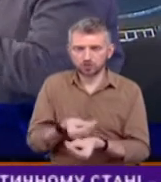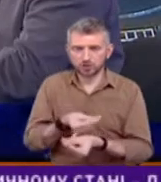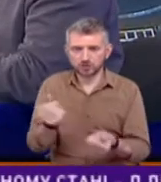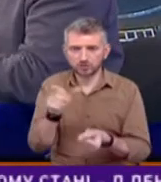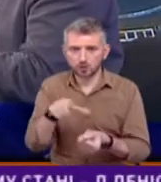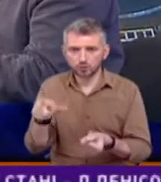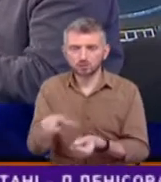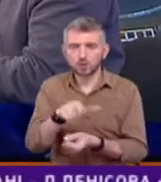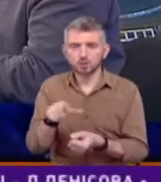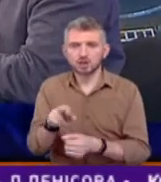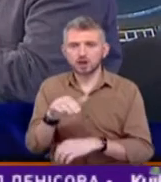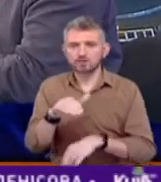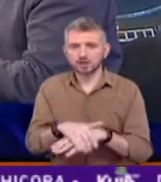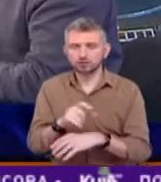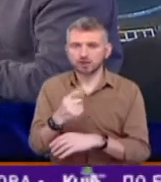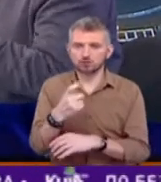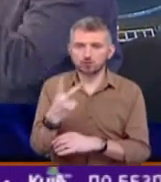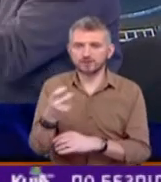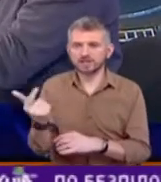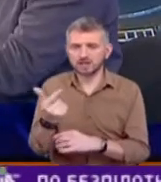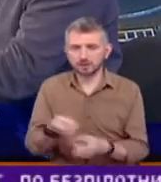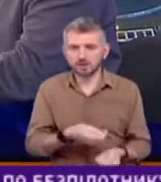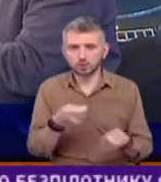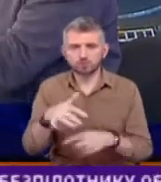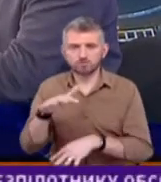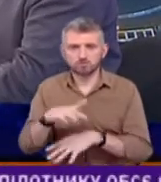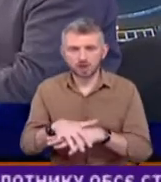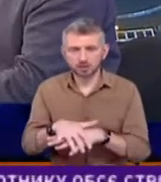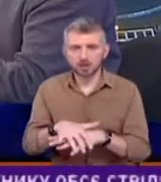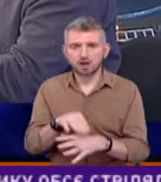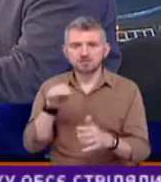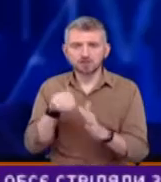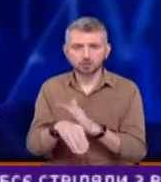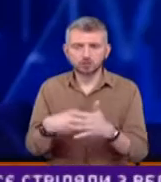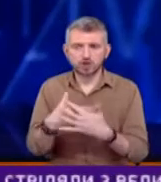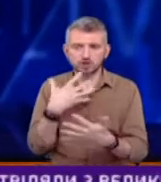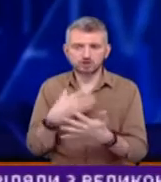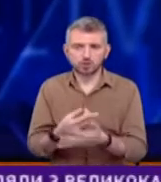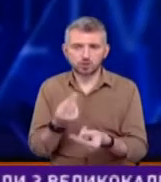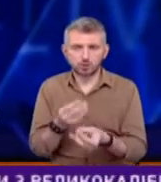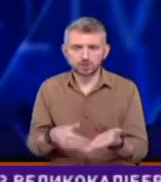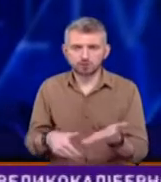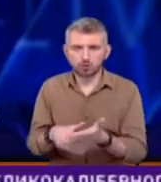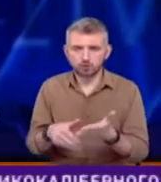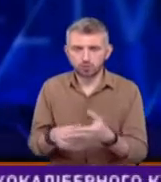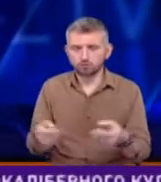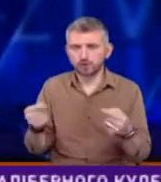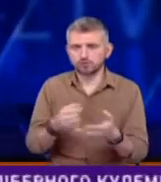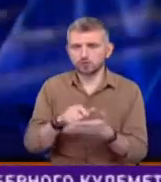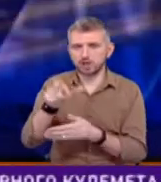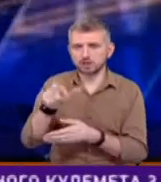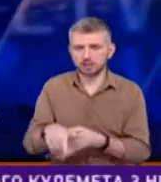ті люди, як фактично там за 100, за 200 гривень, несуть їх в банк, кладуть наче свої гроші в допомогу певному